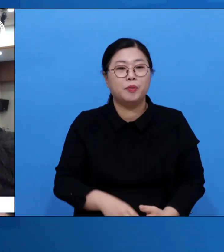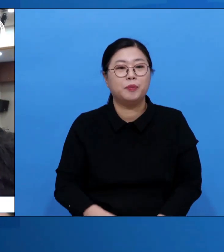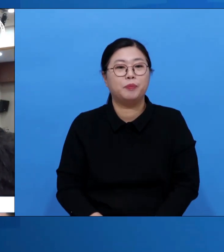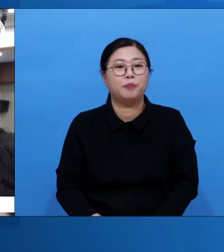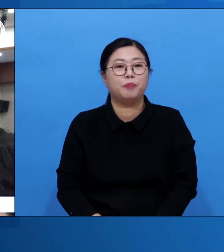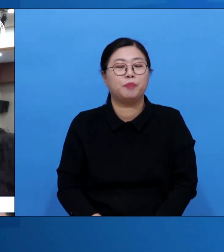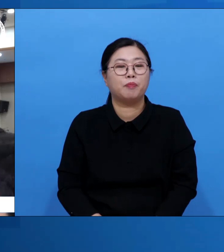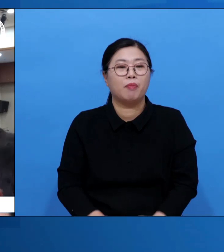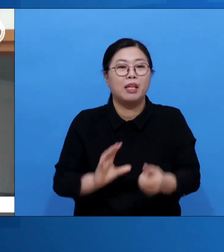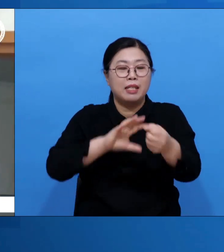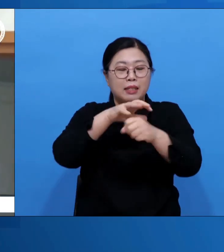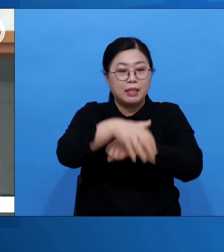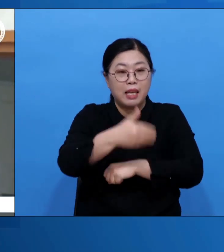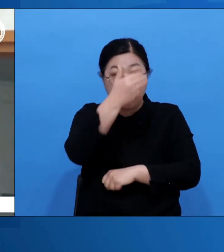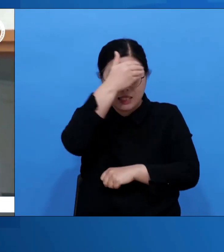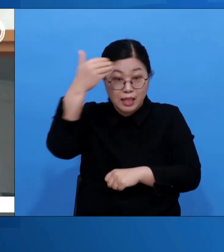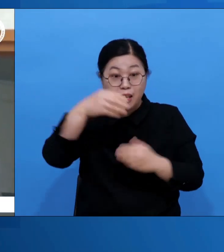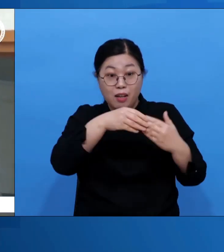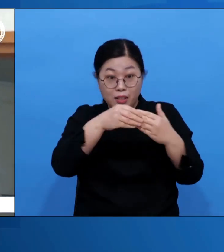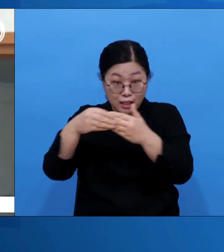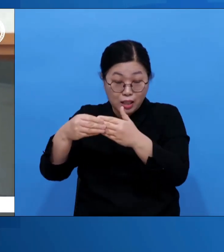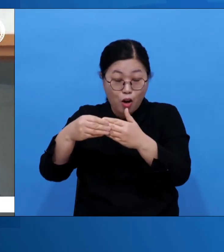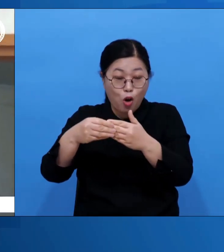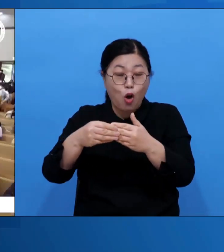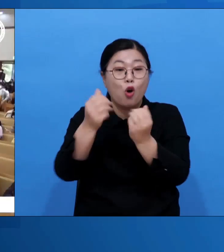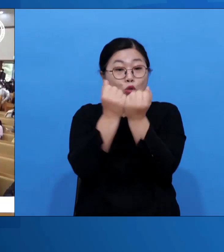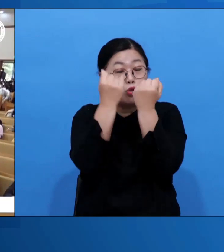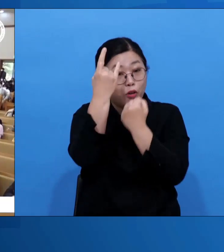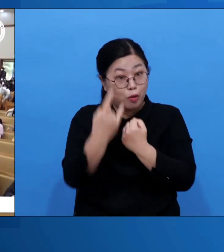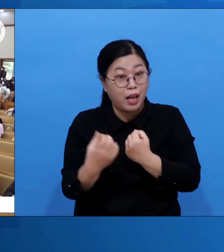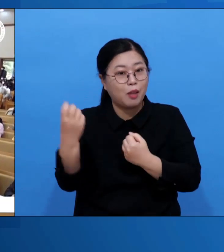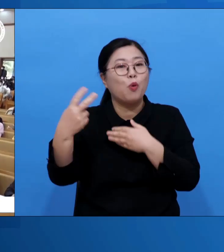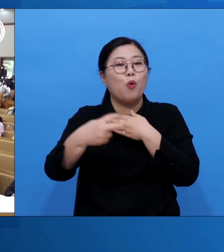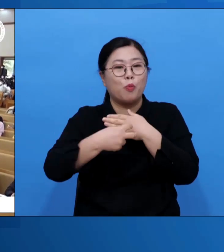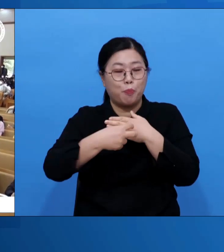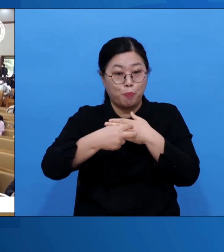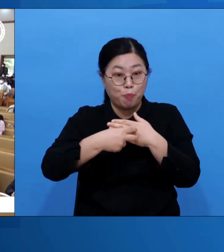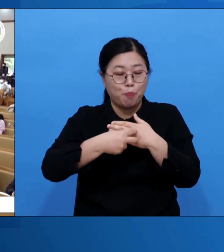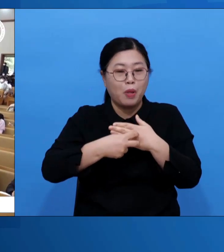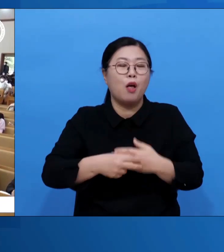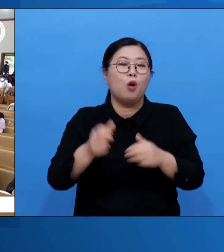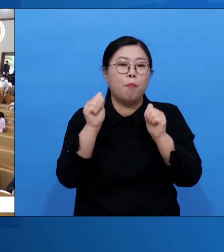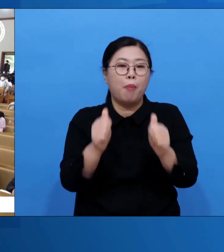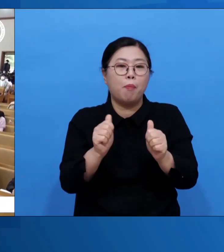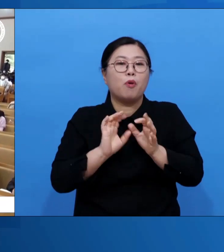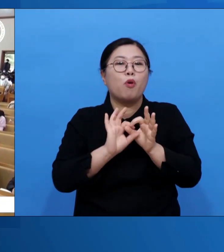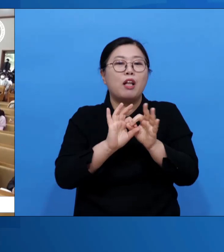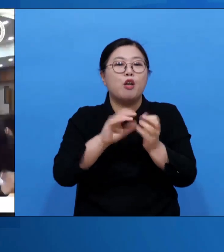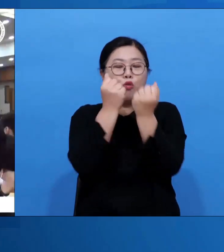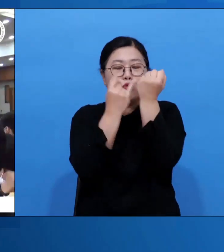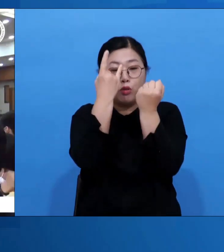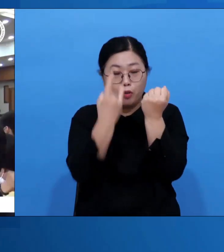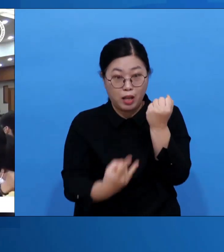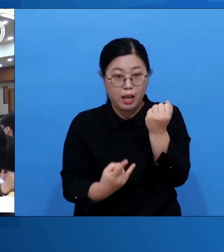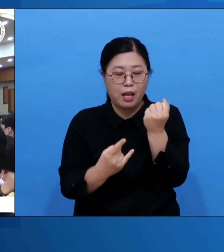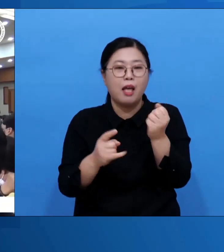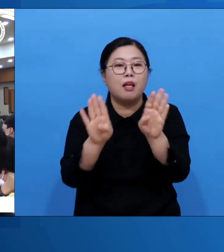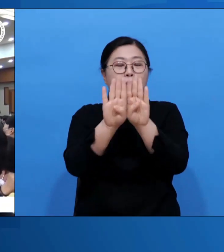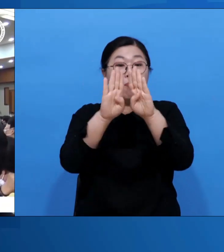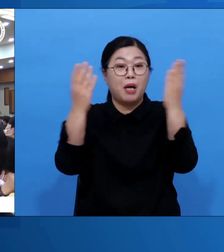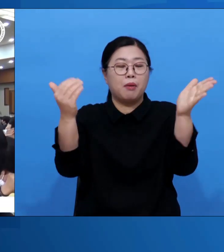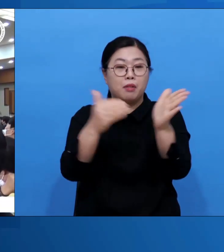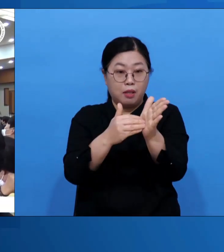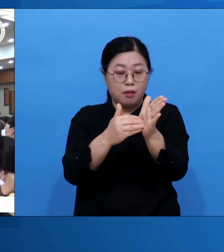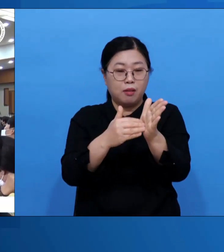세계 청년 리더 수련회와 세계 의료인 법조인 수련회가 지난 1일 덕평 RUTC에서 열렸습니다. 먼저